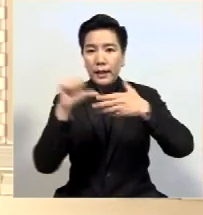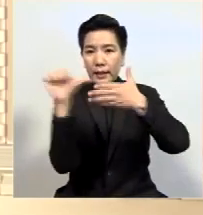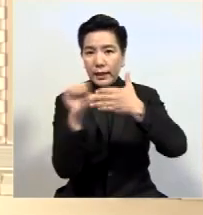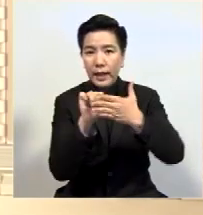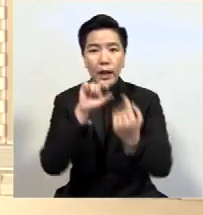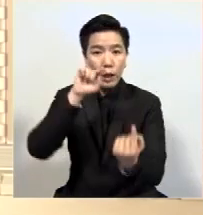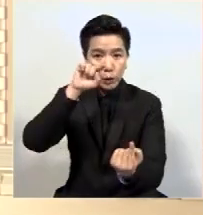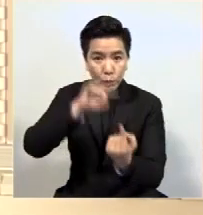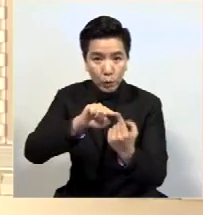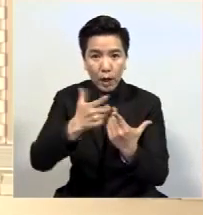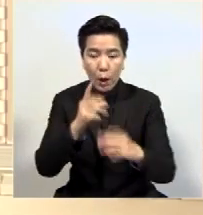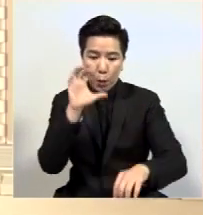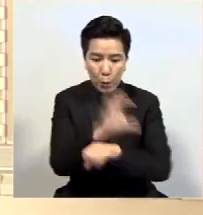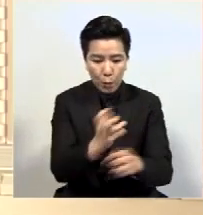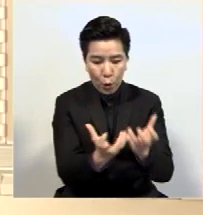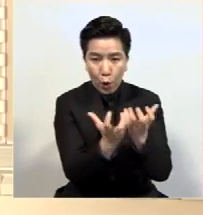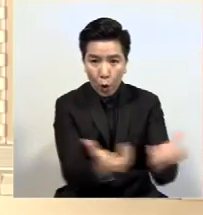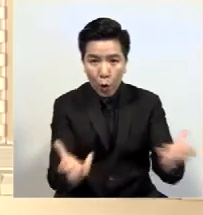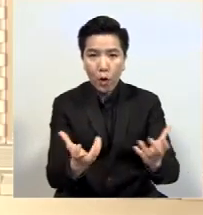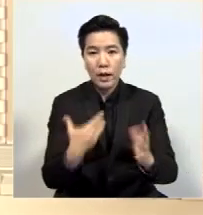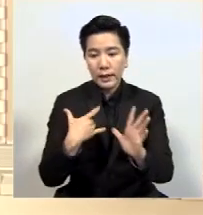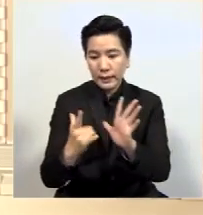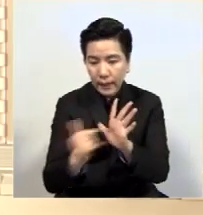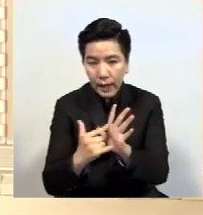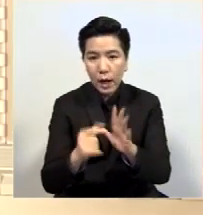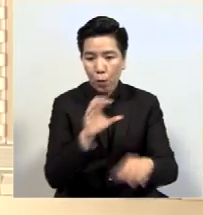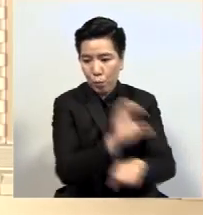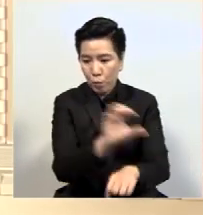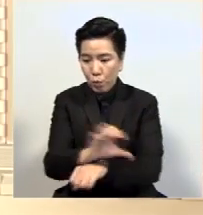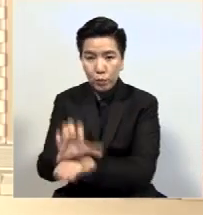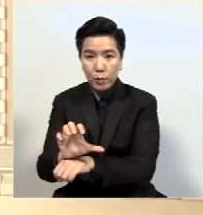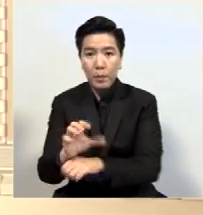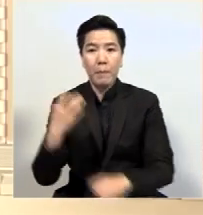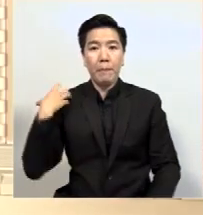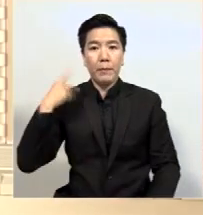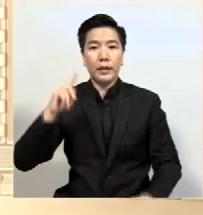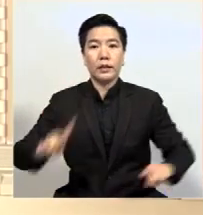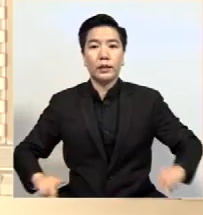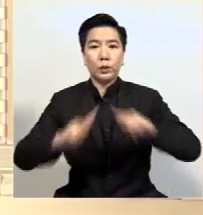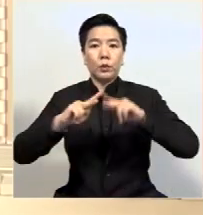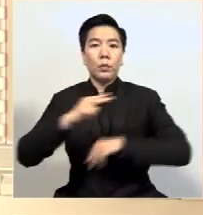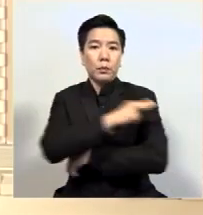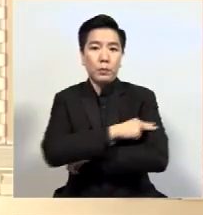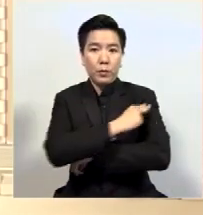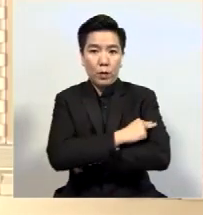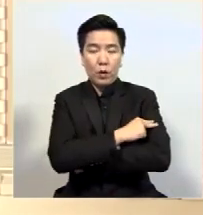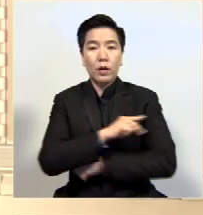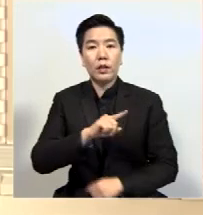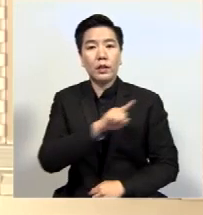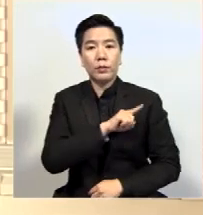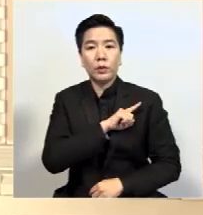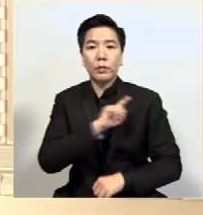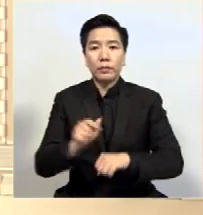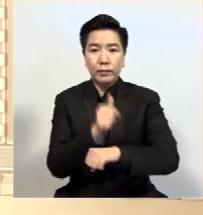กเฉินด้านการควบคุมสินค้าและเวชภัณฑ์ปลัดกระทรวงการต่างประเทศเป็นหัวหน้าผู้รับผิดช